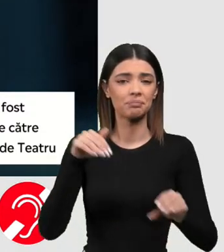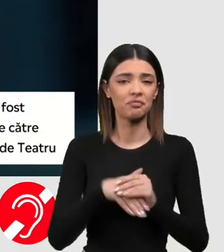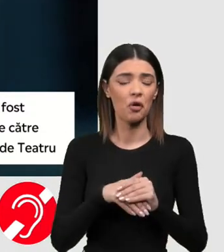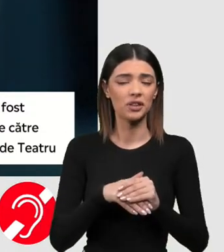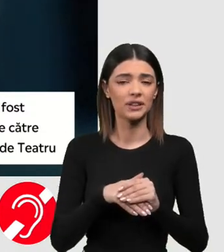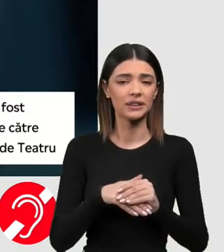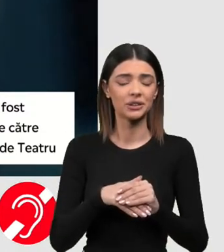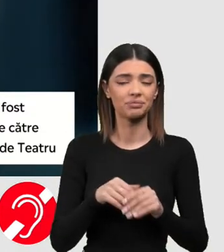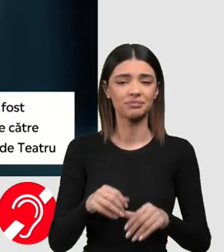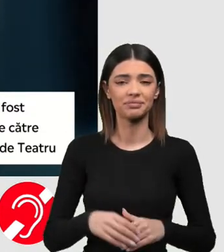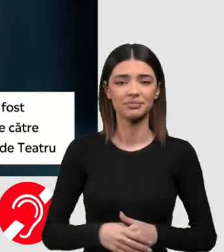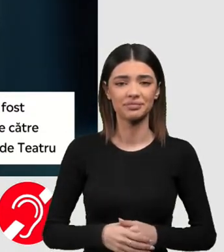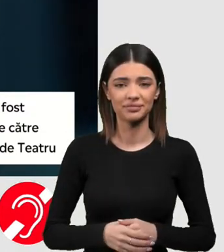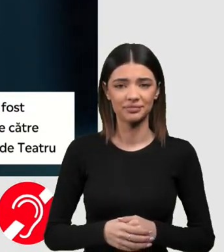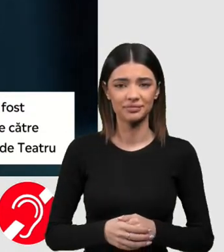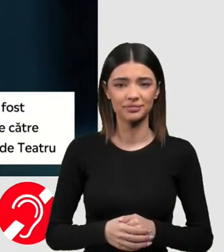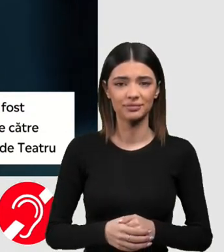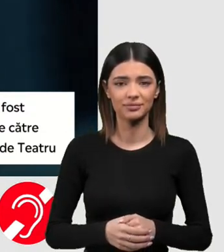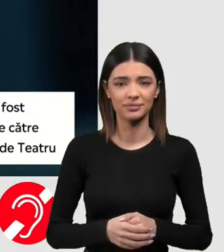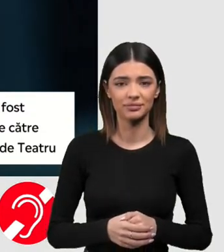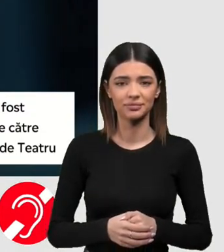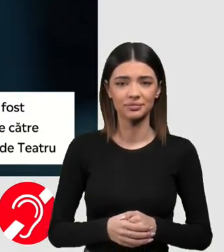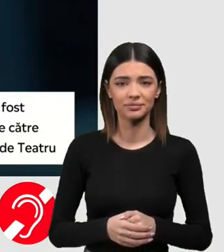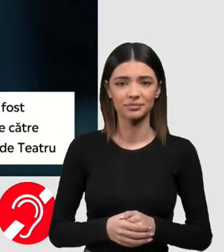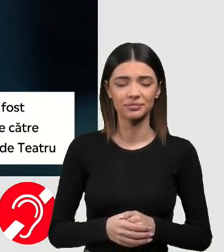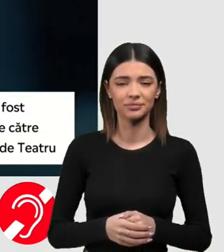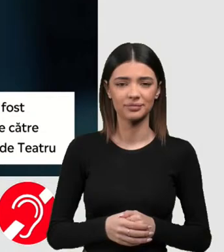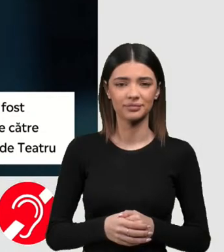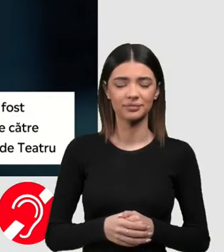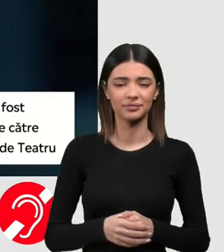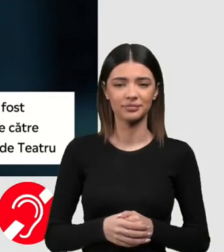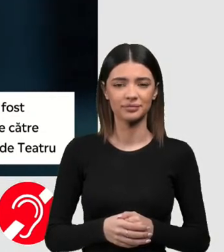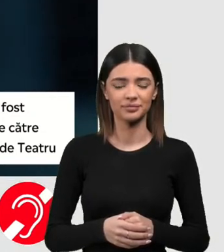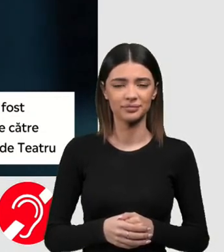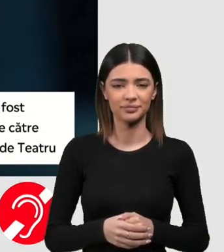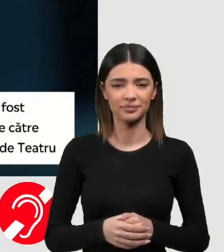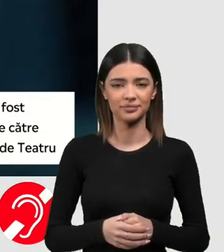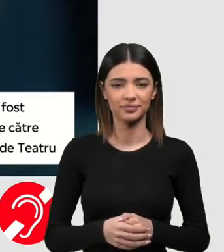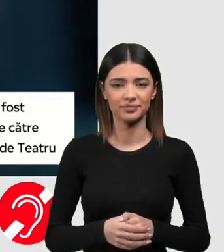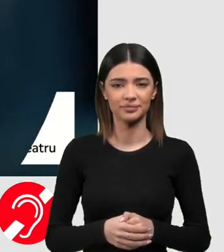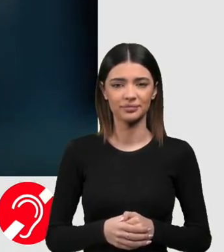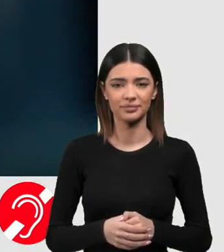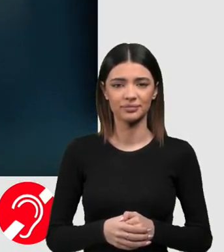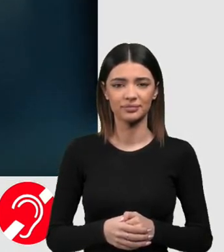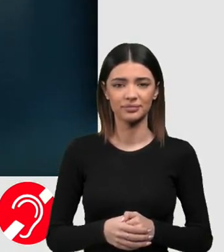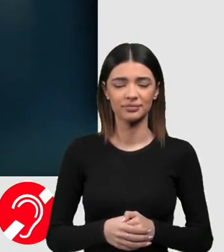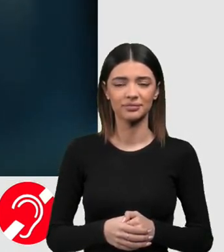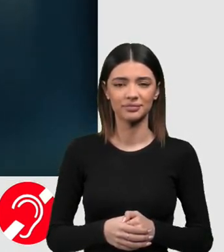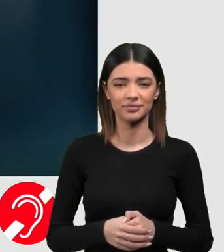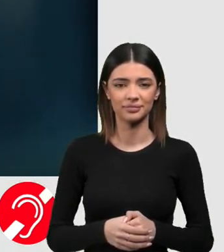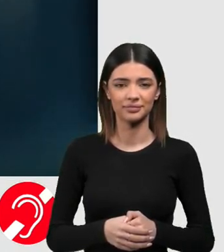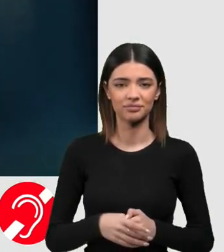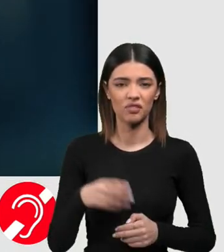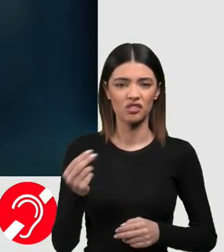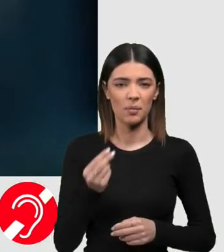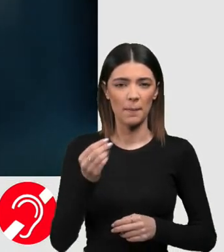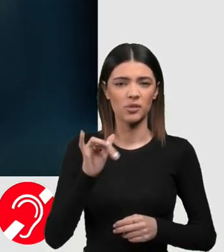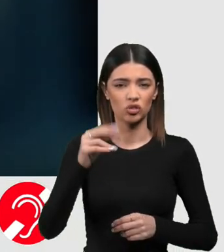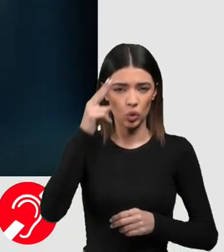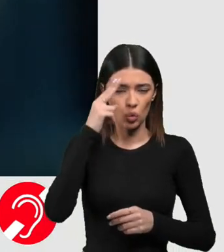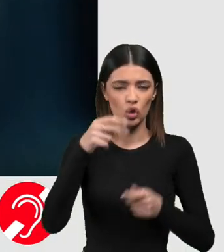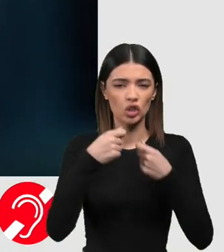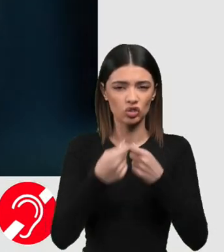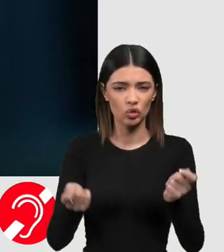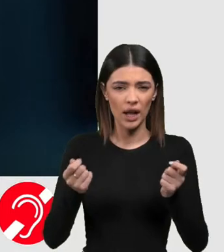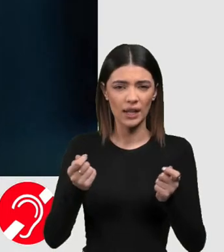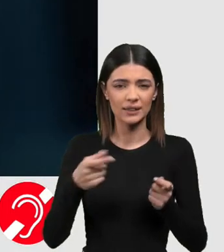de actualitate. Cum arată teatrul în 2024? Sau cum sună teatrul în 2024? Cred că cel mai actual și pentru noi